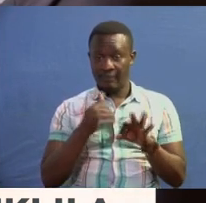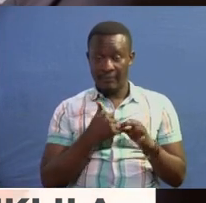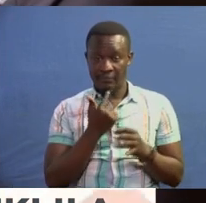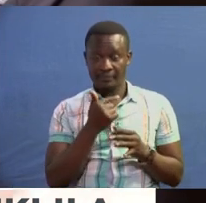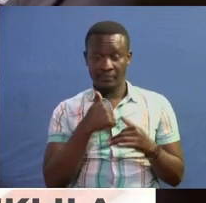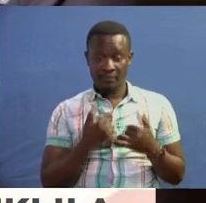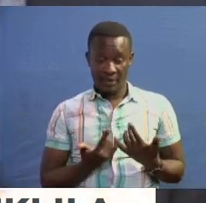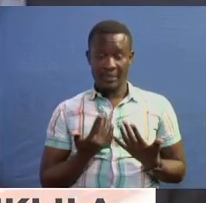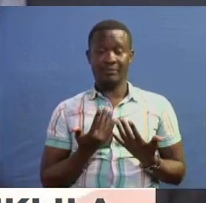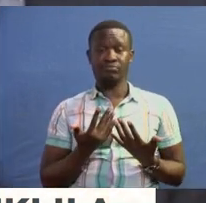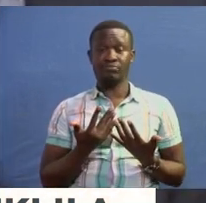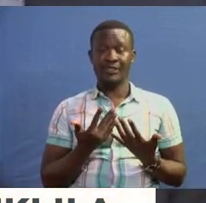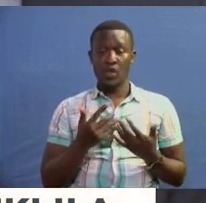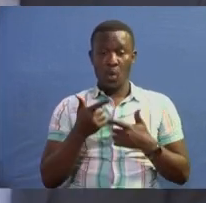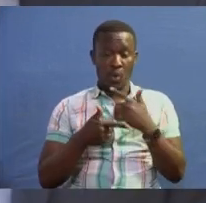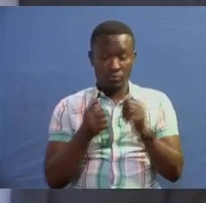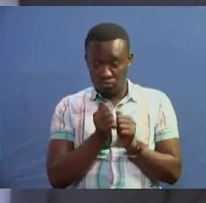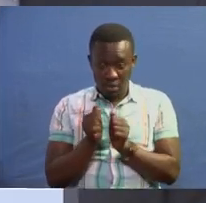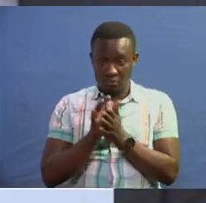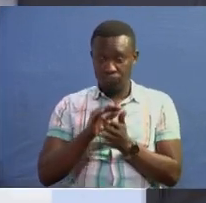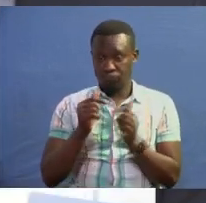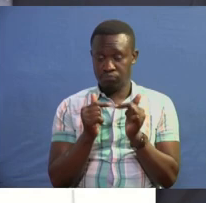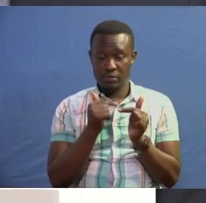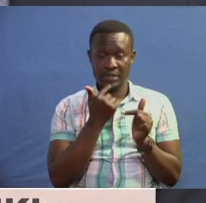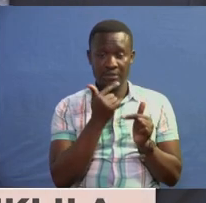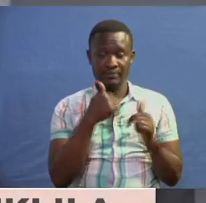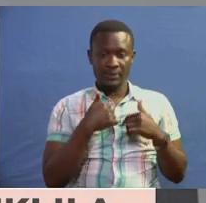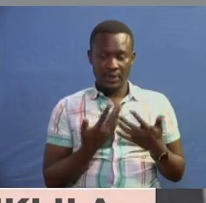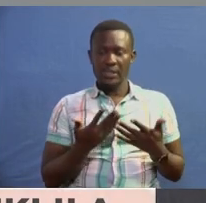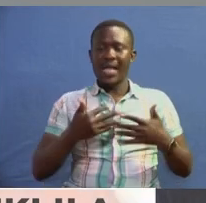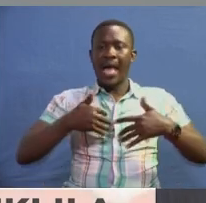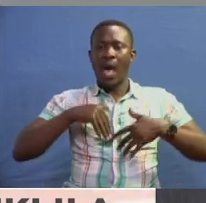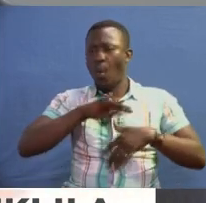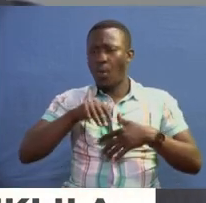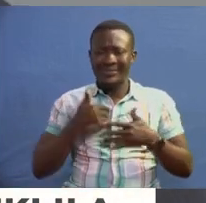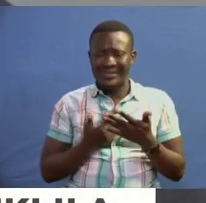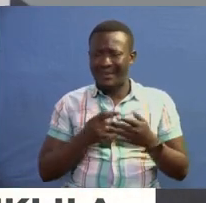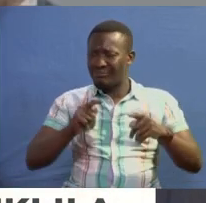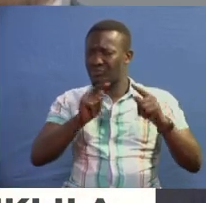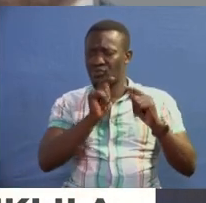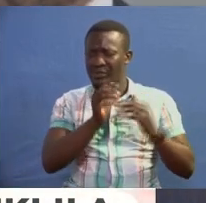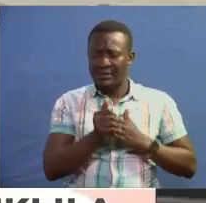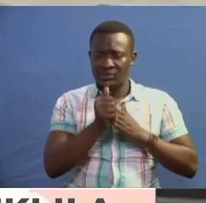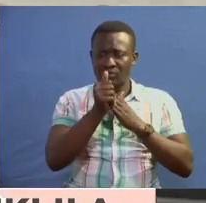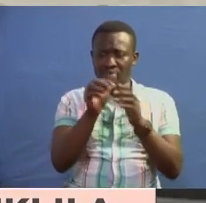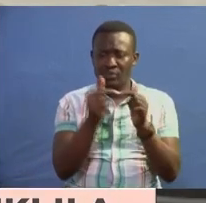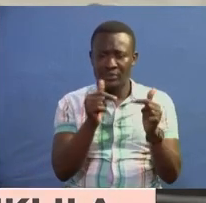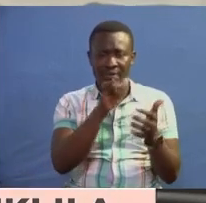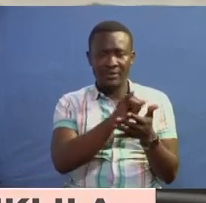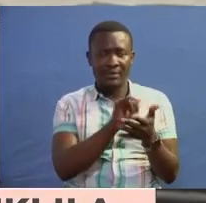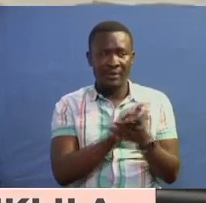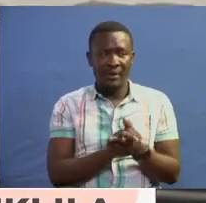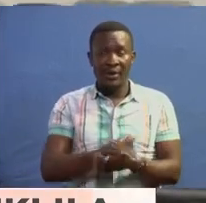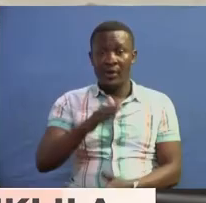kwenye msimamo wa kutochumbiana na upinzani, hata wakashinikizwa vipi na mkurupuko wa maandamano yaliyoongozwa na upinzani huo.